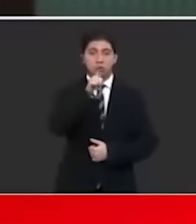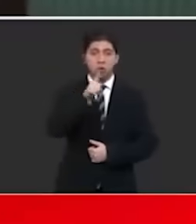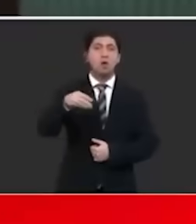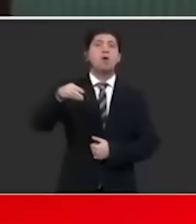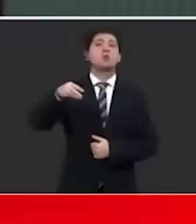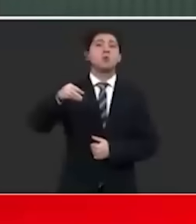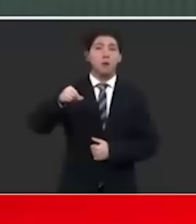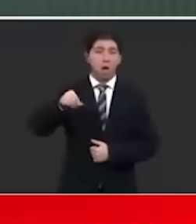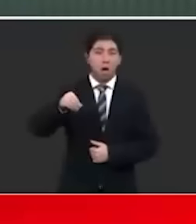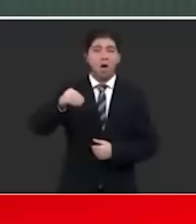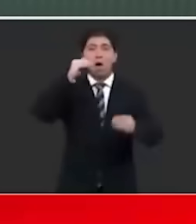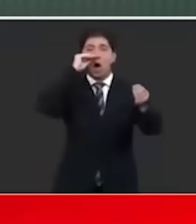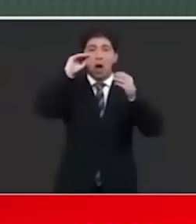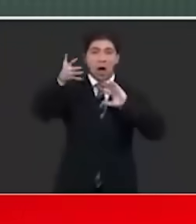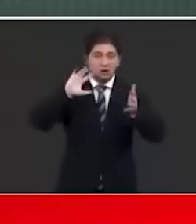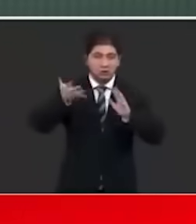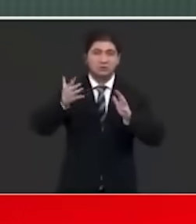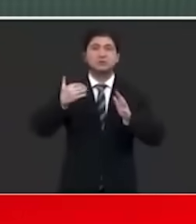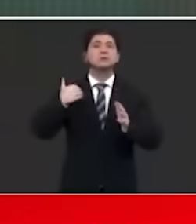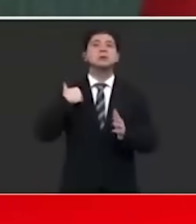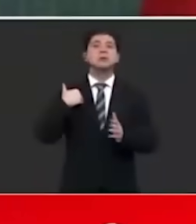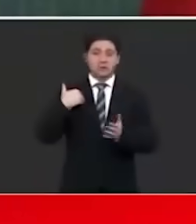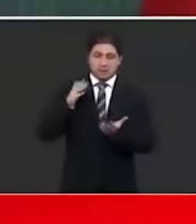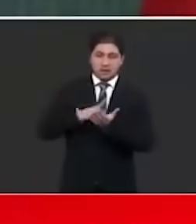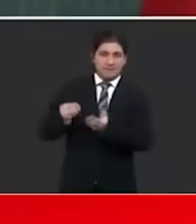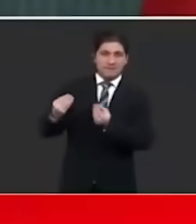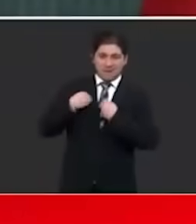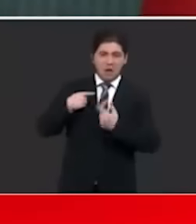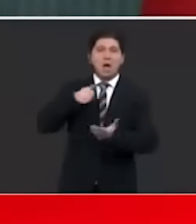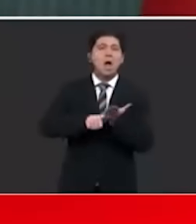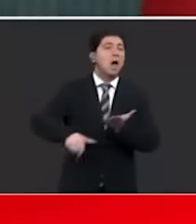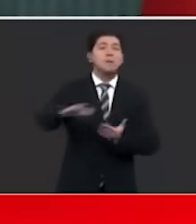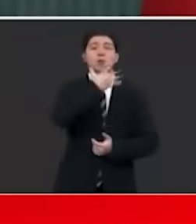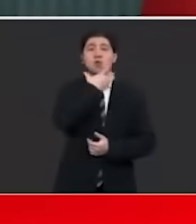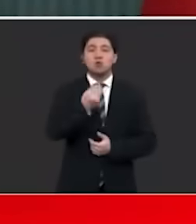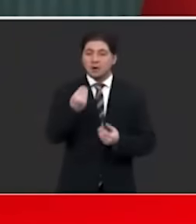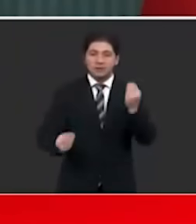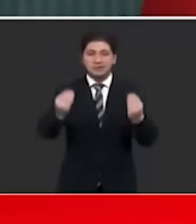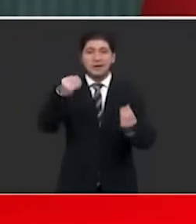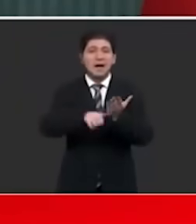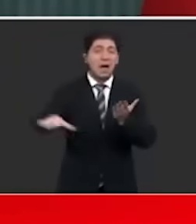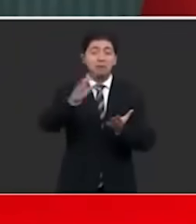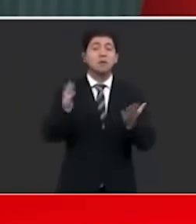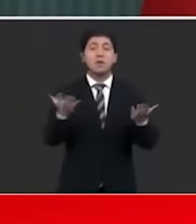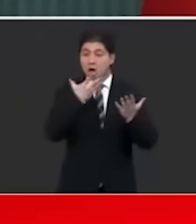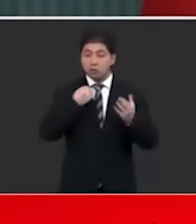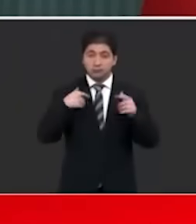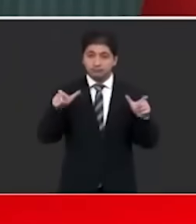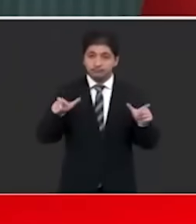toprağın, ağacın ve varisi olduğumuz bütün güzelliklerin korunması için daha çok